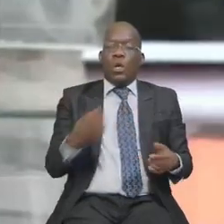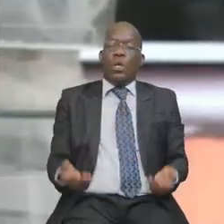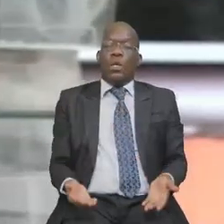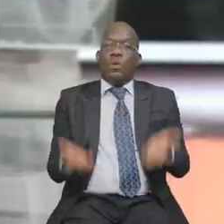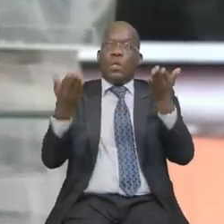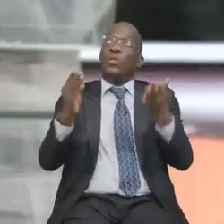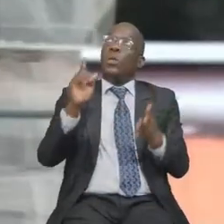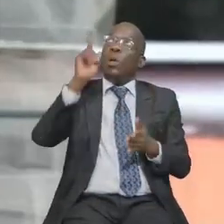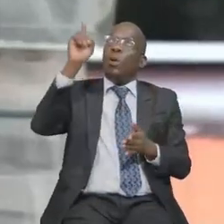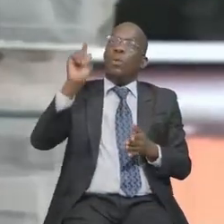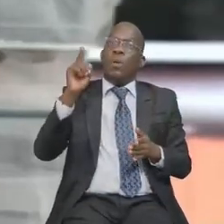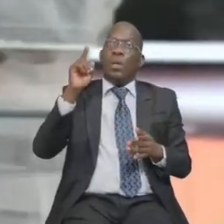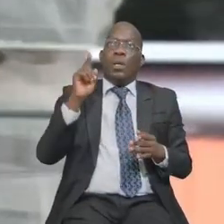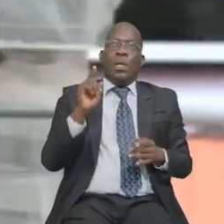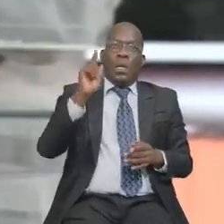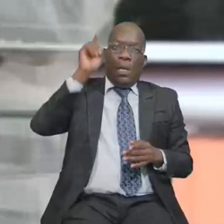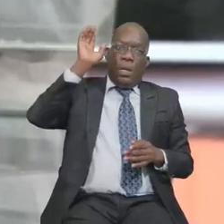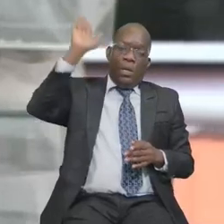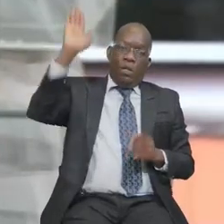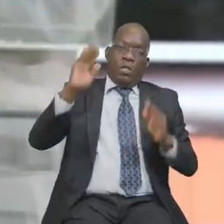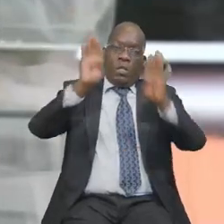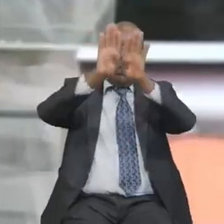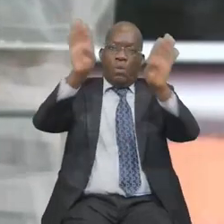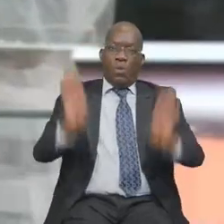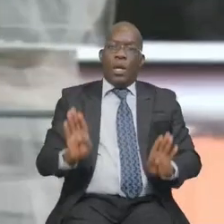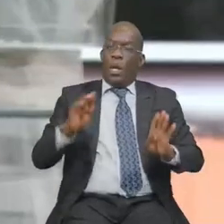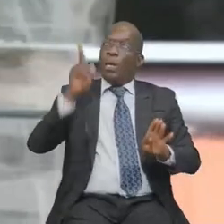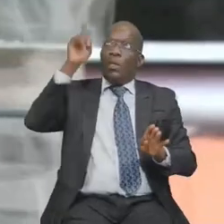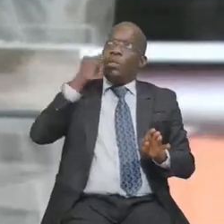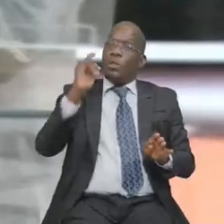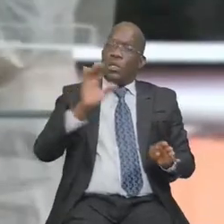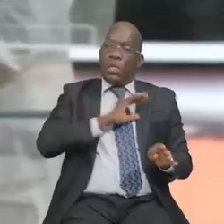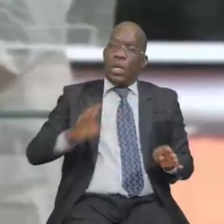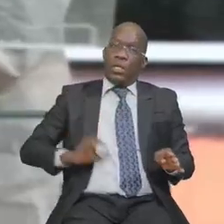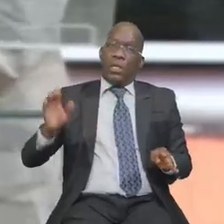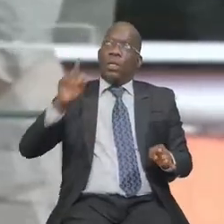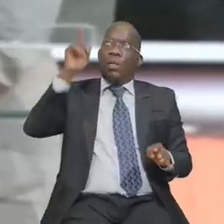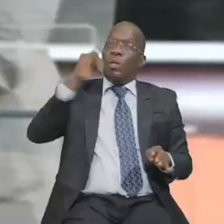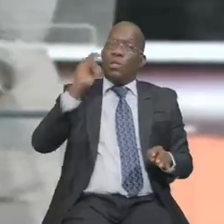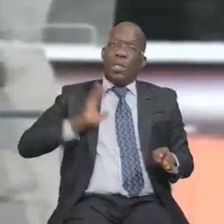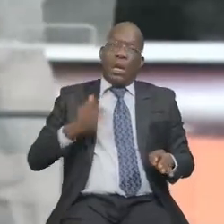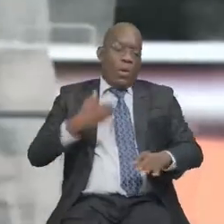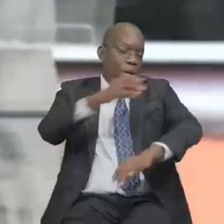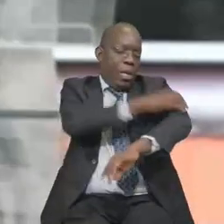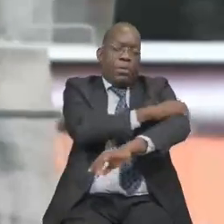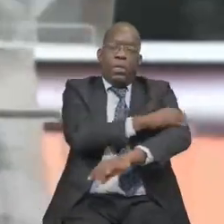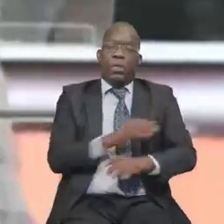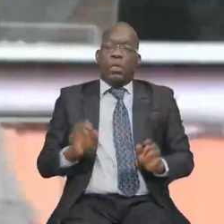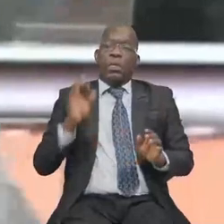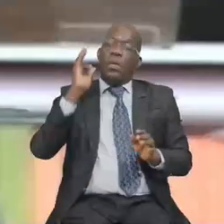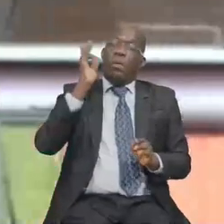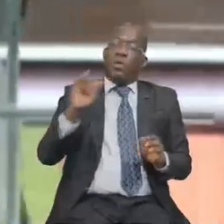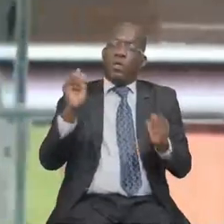bannière. Il est le Christ, il est notre capitaine. Prêcher pour élever la bannière de